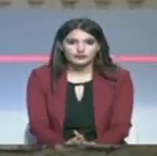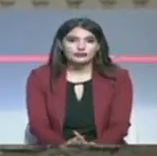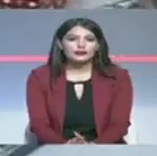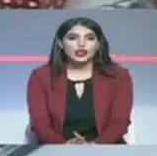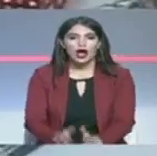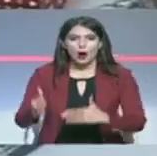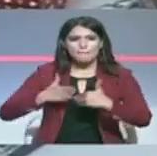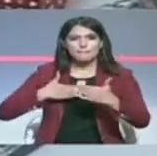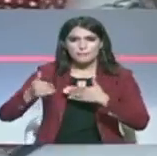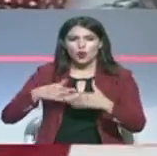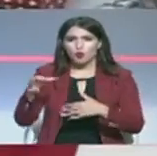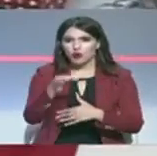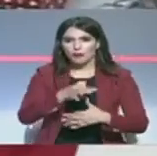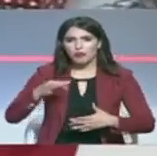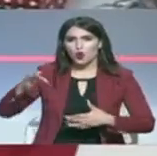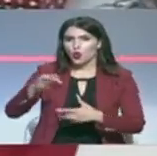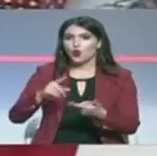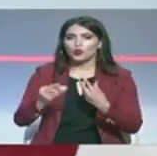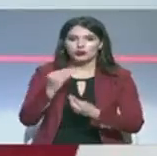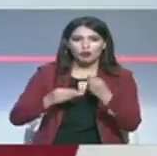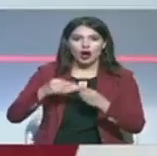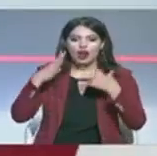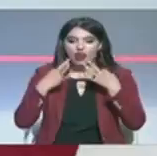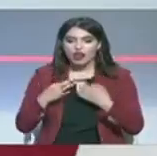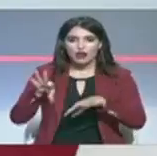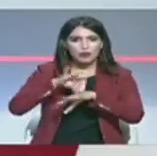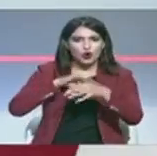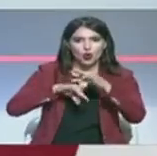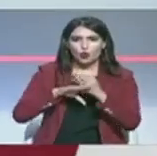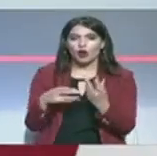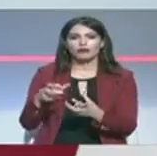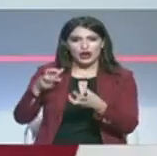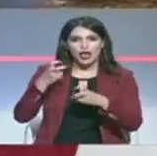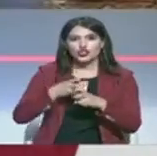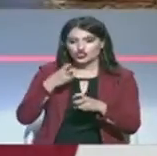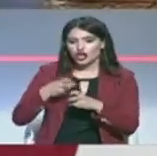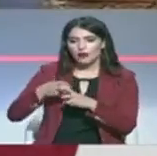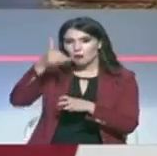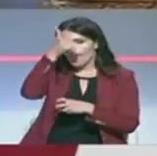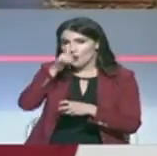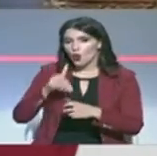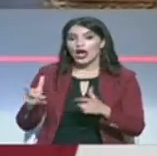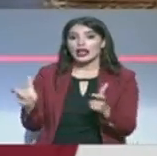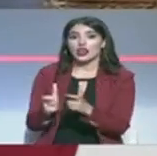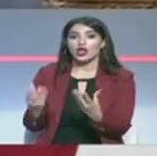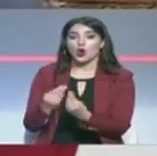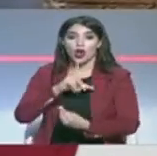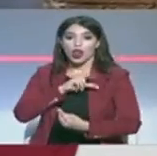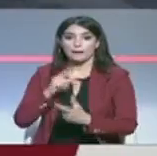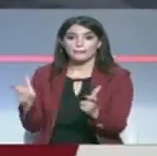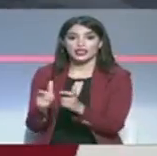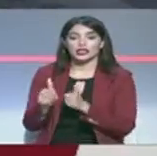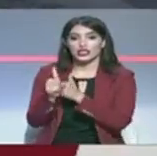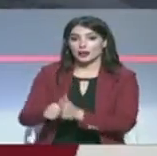قطع أثرية بين نقود وحلي وأحجار، البعض مما حجزته الوحدات الأمنية بإقليم الحرس